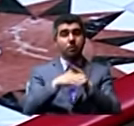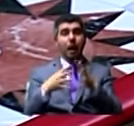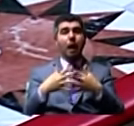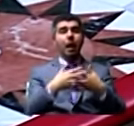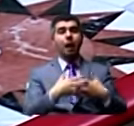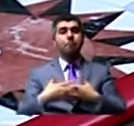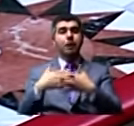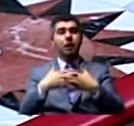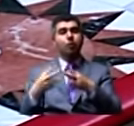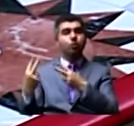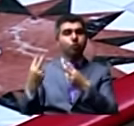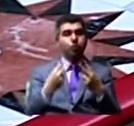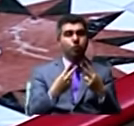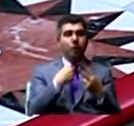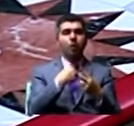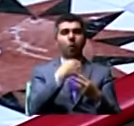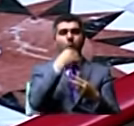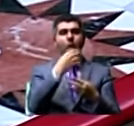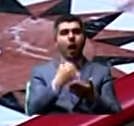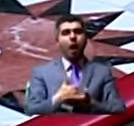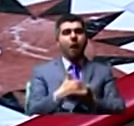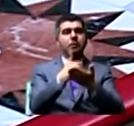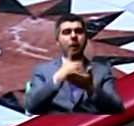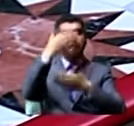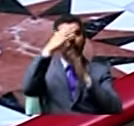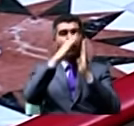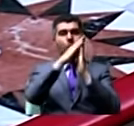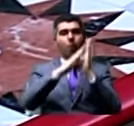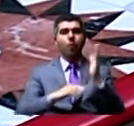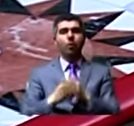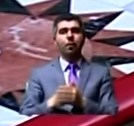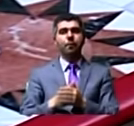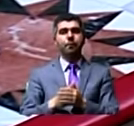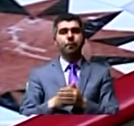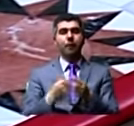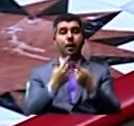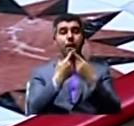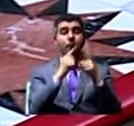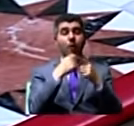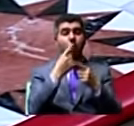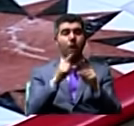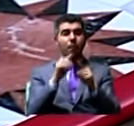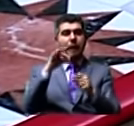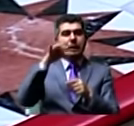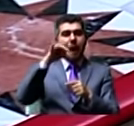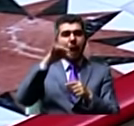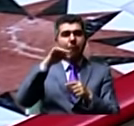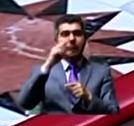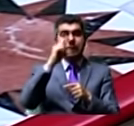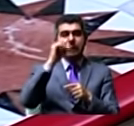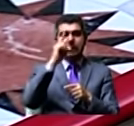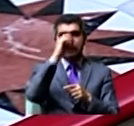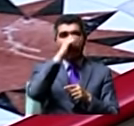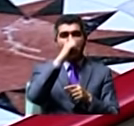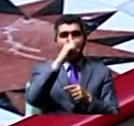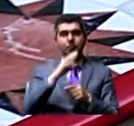وتيجي عندنا تيقولنا اش باغي نعاون بلادي. هاد التخصصات كلها اللي فتحناها تربه النادره مثلا بالترار مش فتحناها